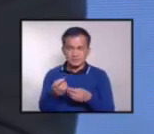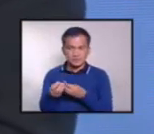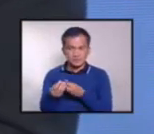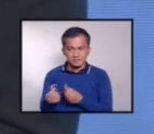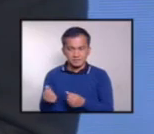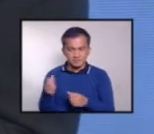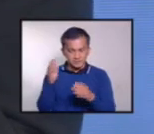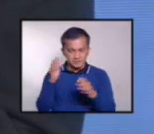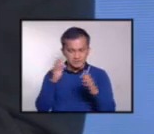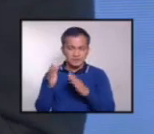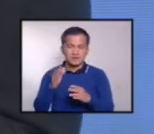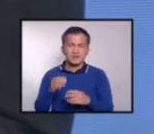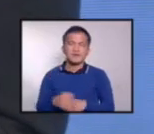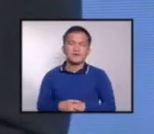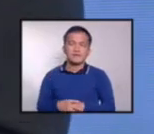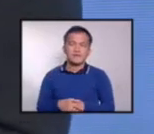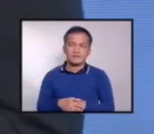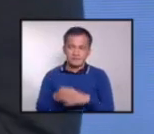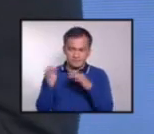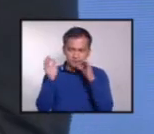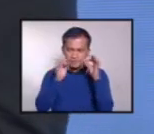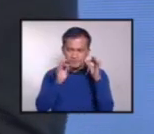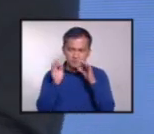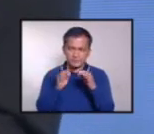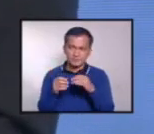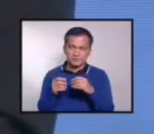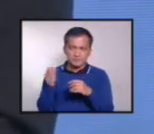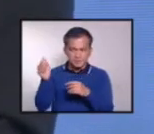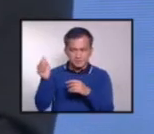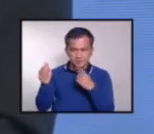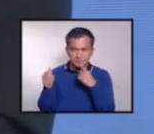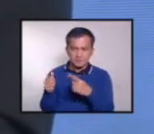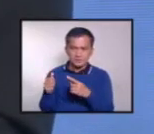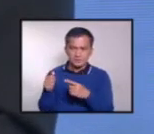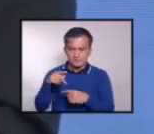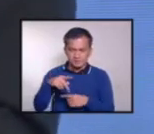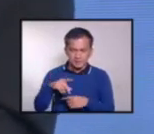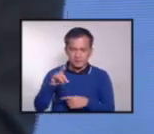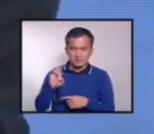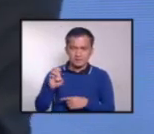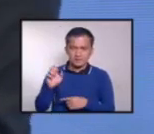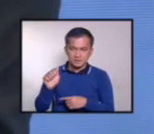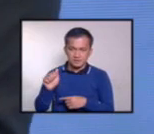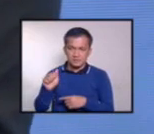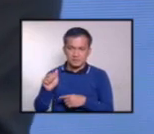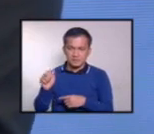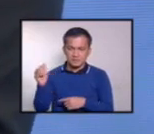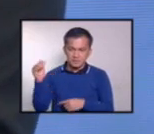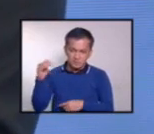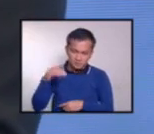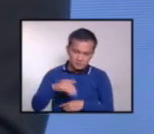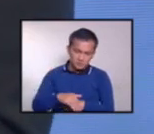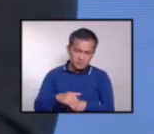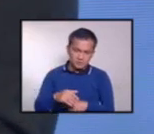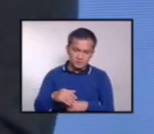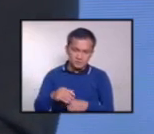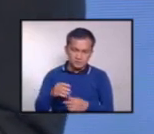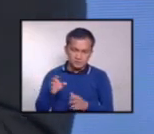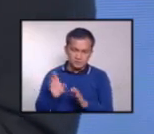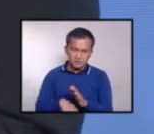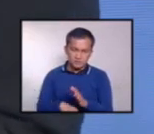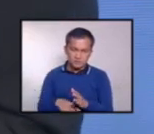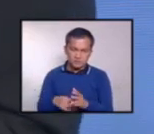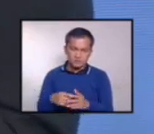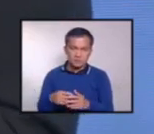yung problema doon sa droga. At ayon mismo doon sa PIDEA, bumaba pa daw yung presyo ng droga. Ang